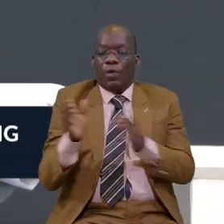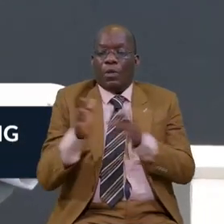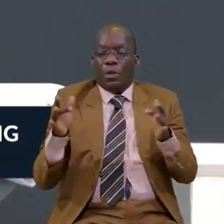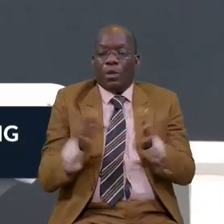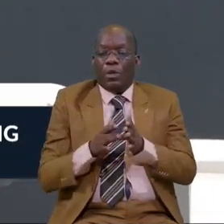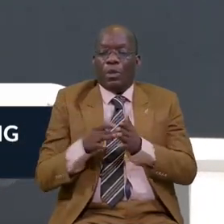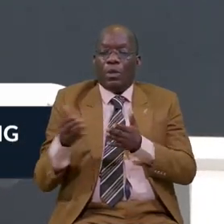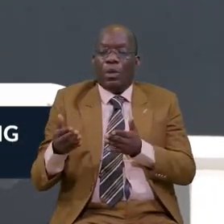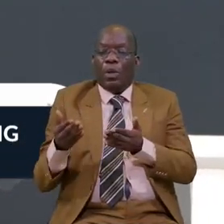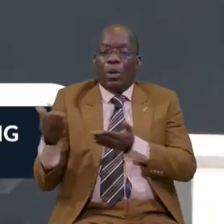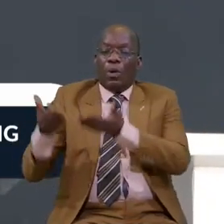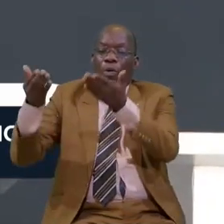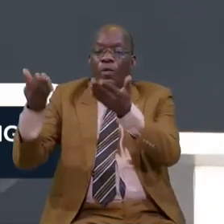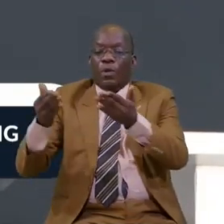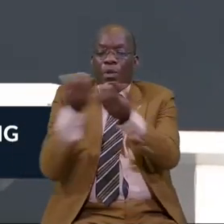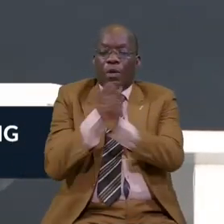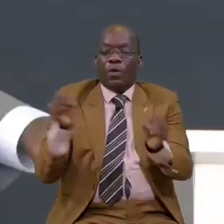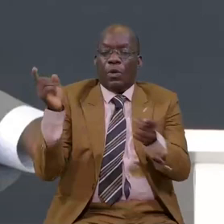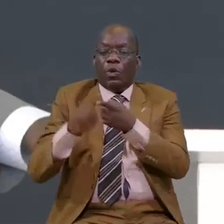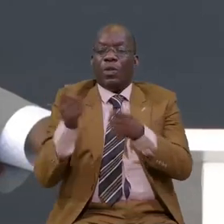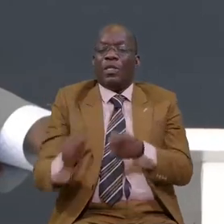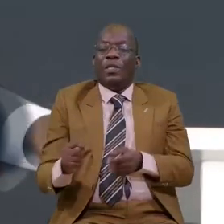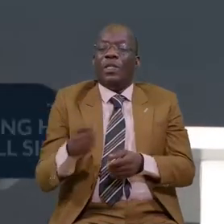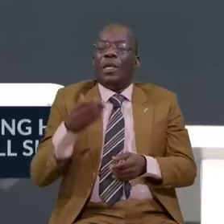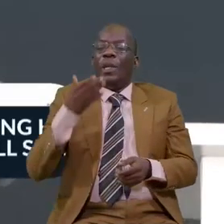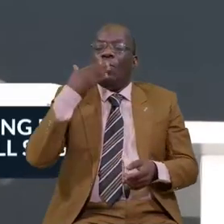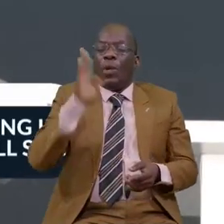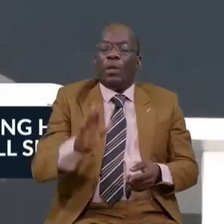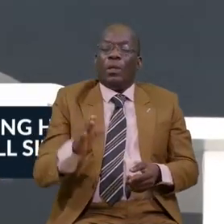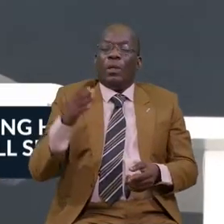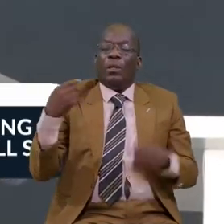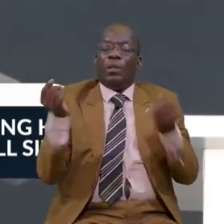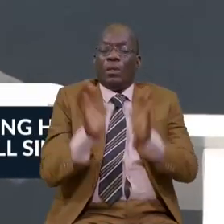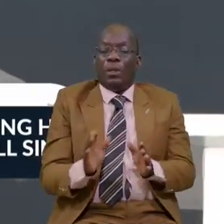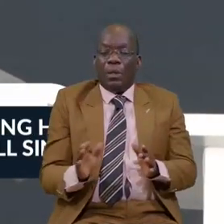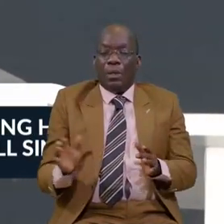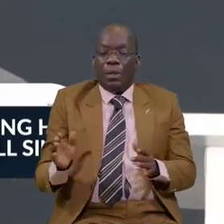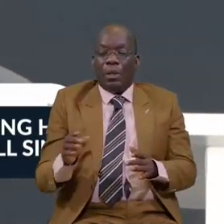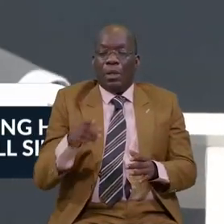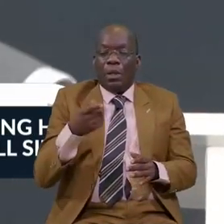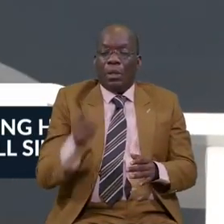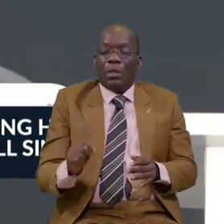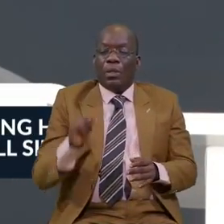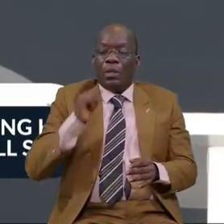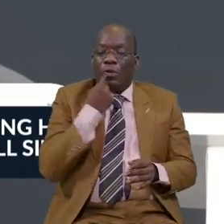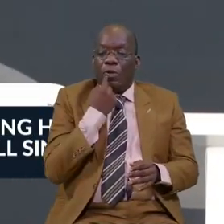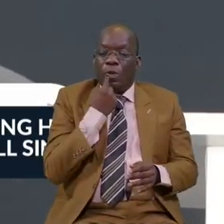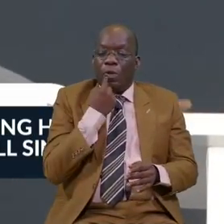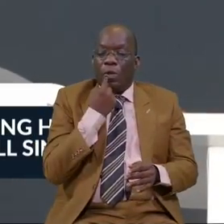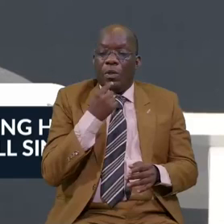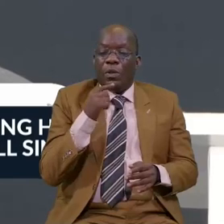Jésus, le sauveur de Zachée, offrant le salut au plus vil des pécheurs. Deuxième